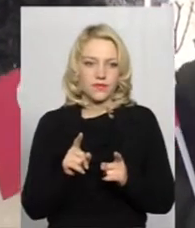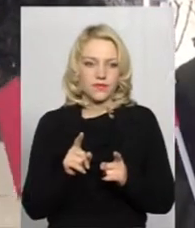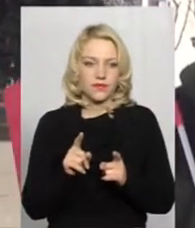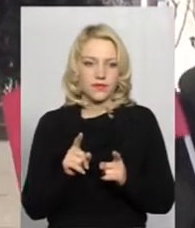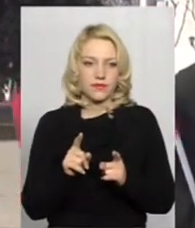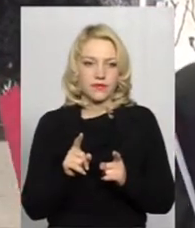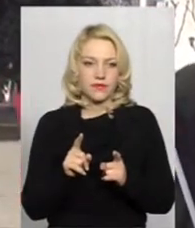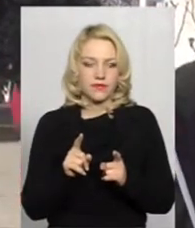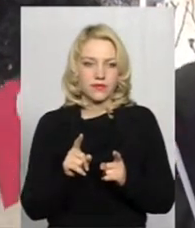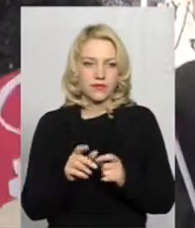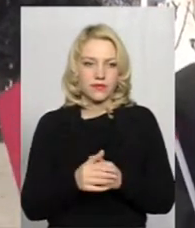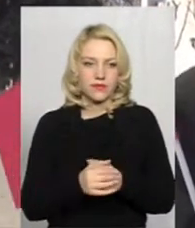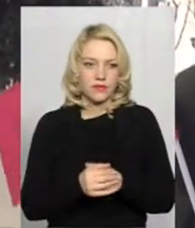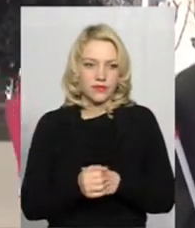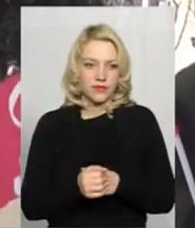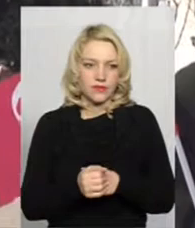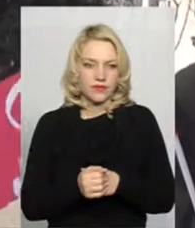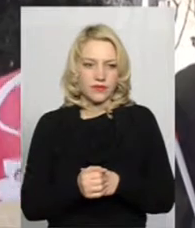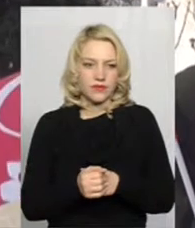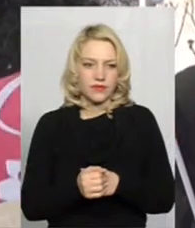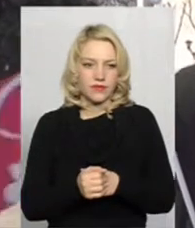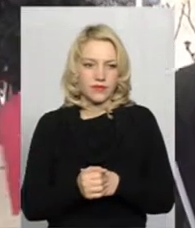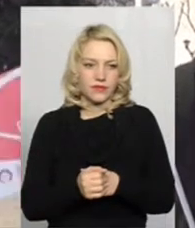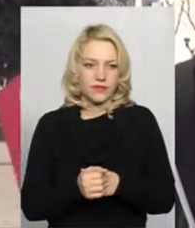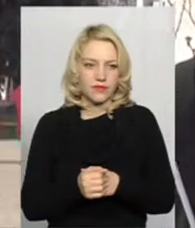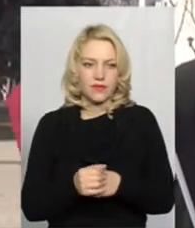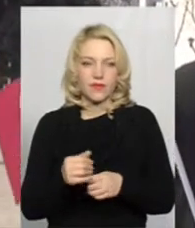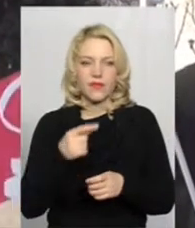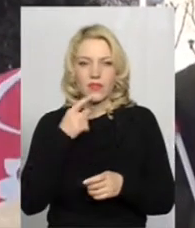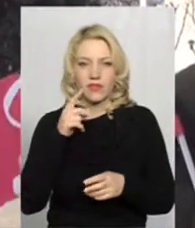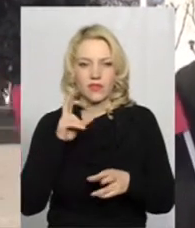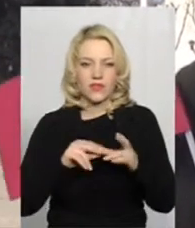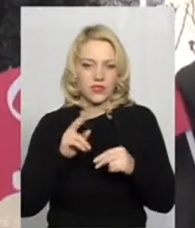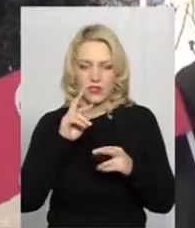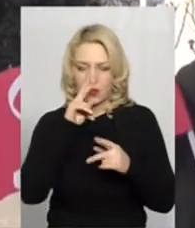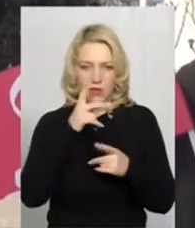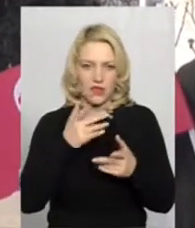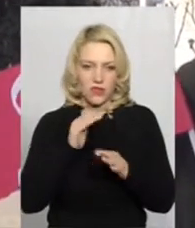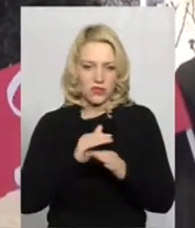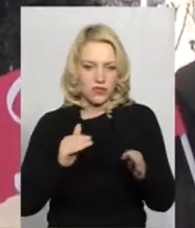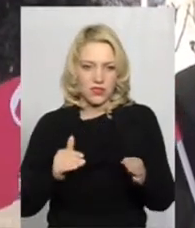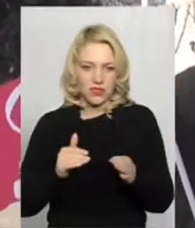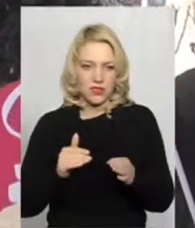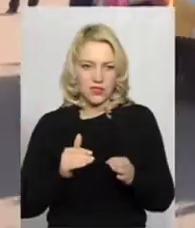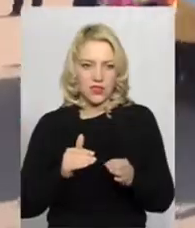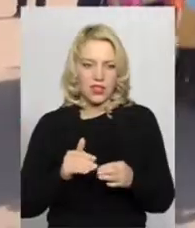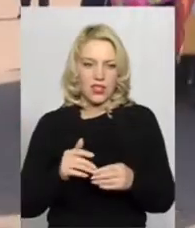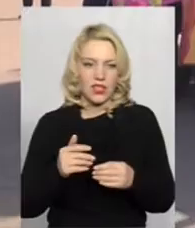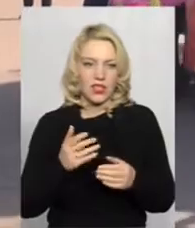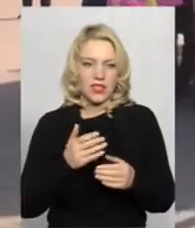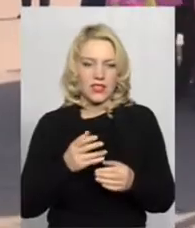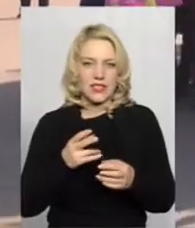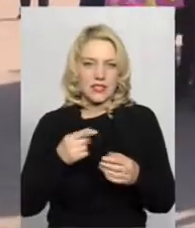кажуть, що те, що вони вищі, ніж за них. Ну, це, мені кажуть, неправильно, що діти як страдають через це. На